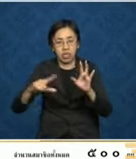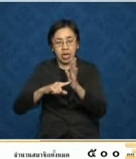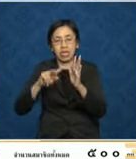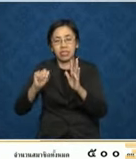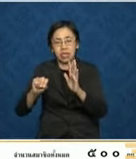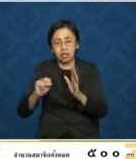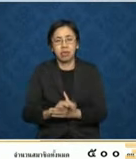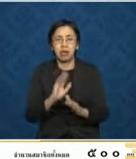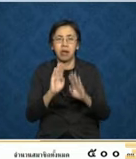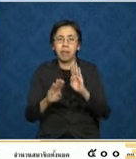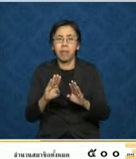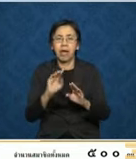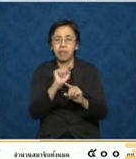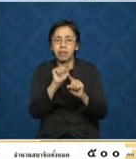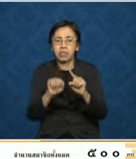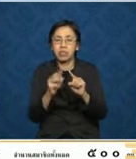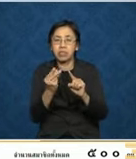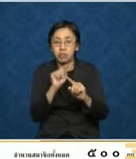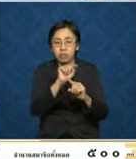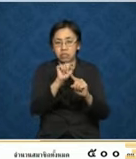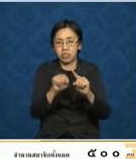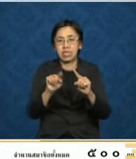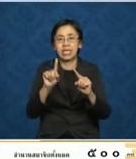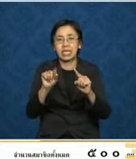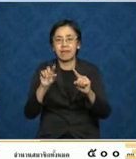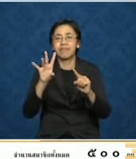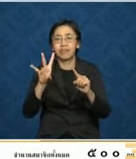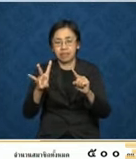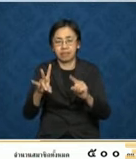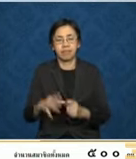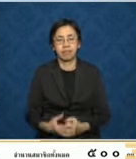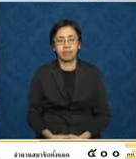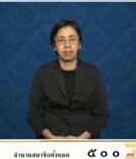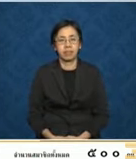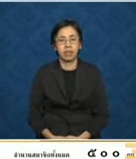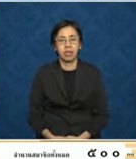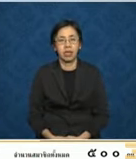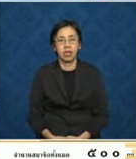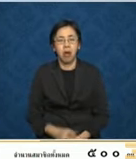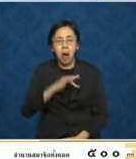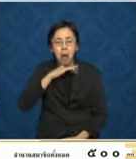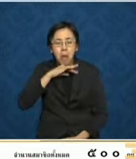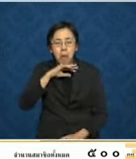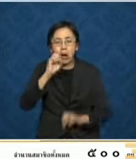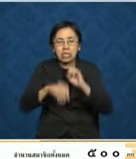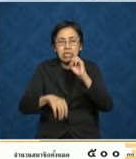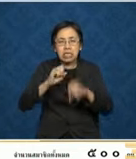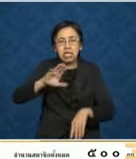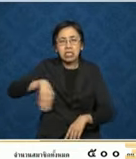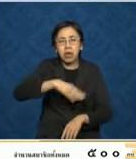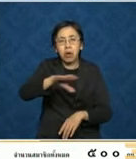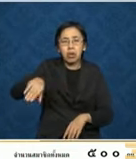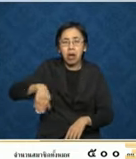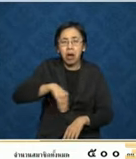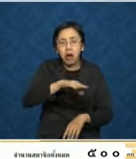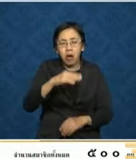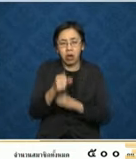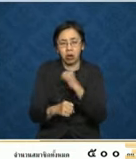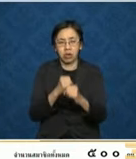ก็คือประมาณร้อยละ27นะคะจากประมาณขยะจากปริมาณขยะทั้งหมด